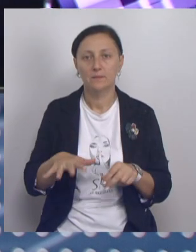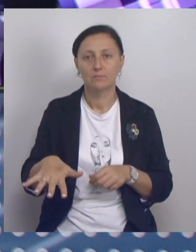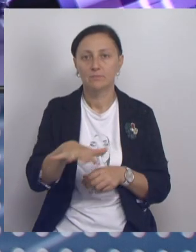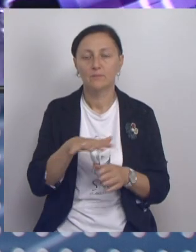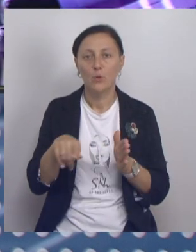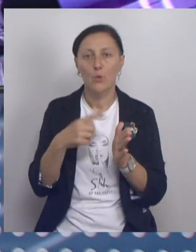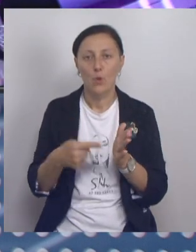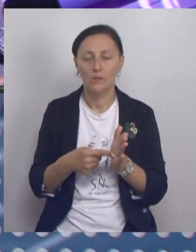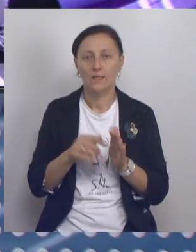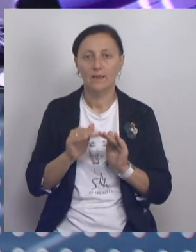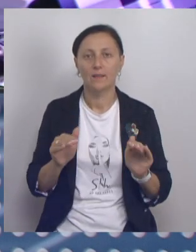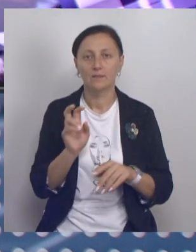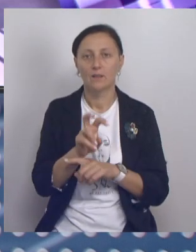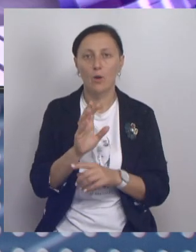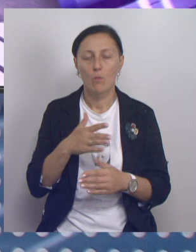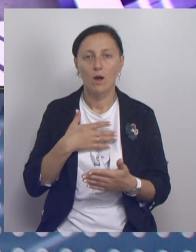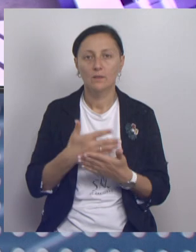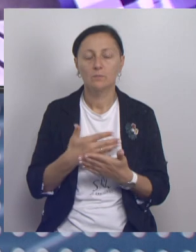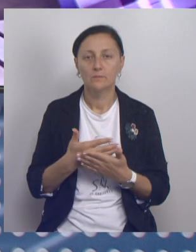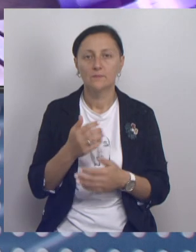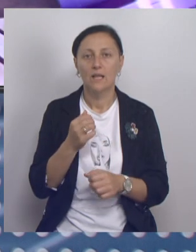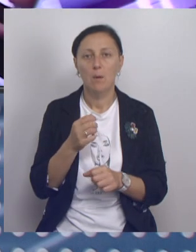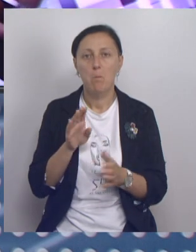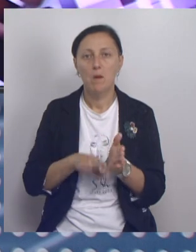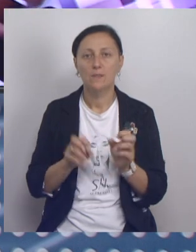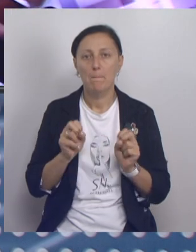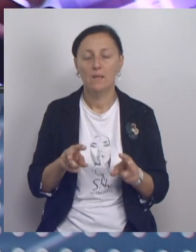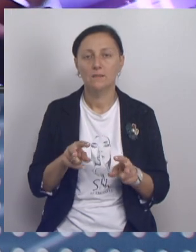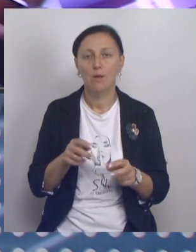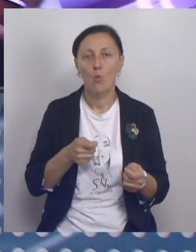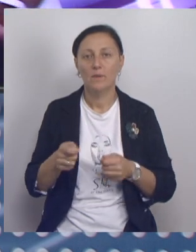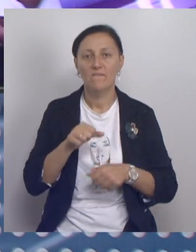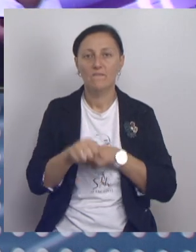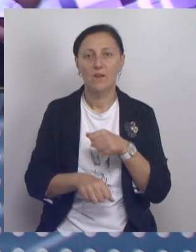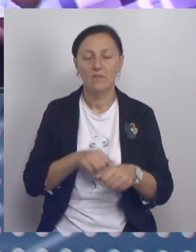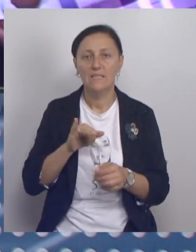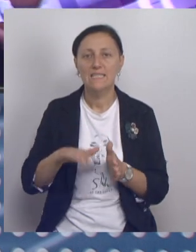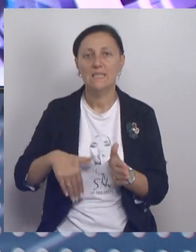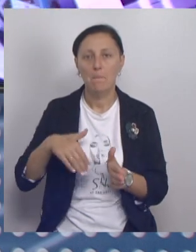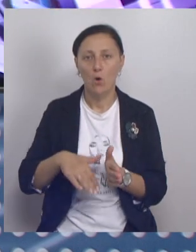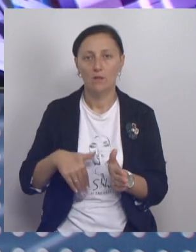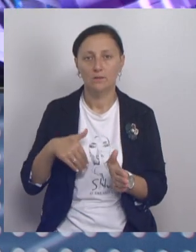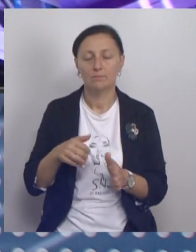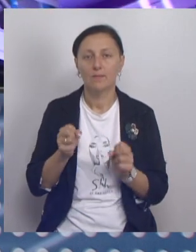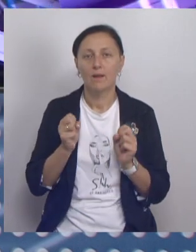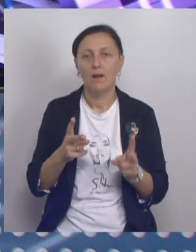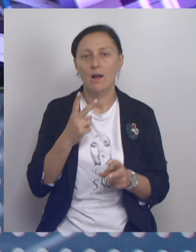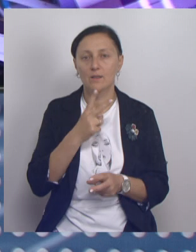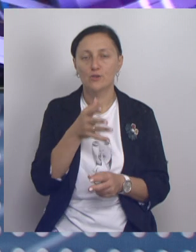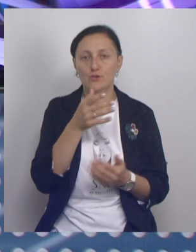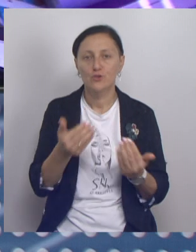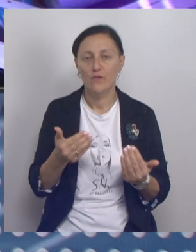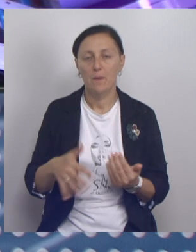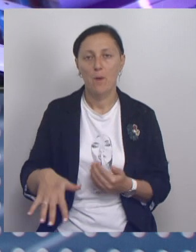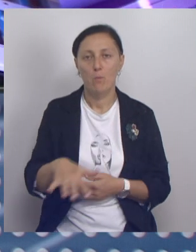автогородок. В нем дети будут также отрабатывать навыки безопасного управления велосипедами и самокатами. Как они оценили современную